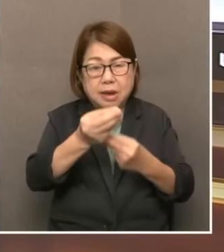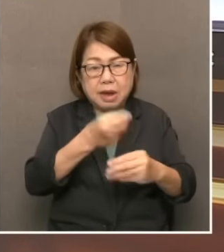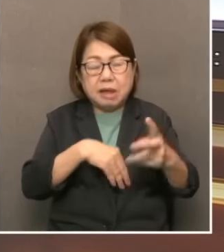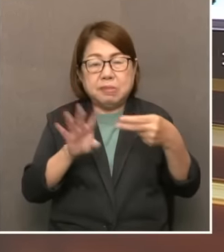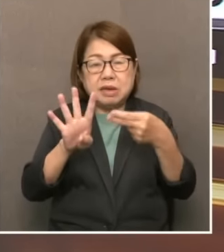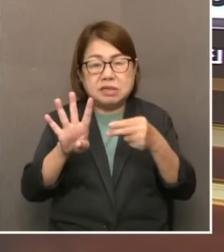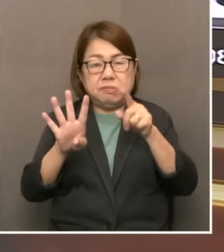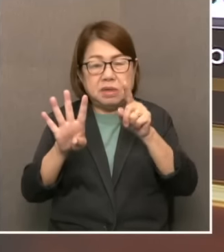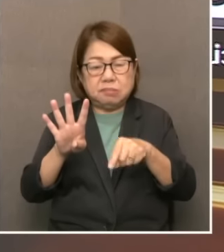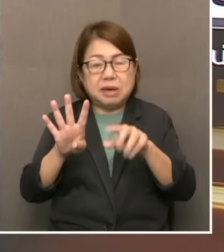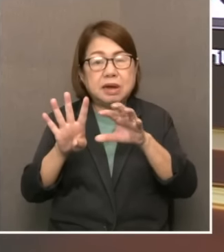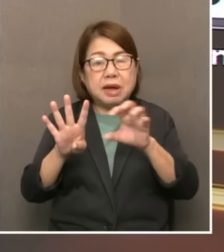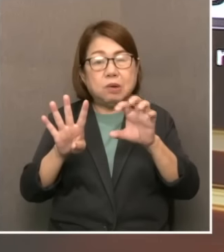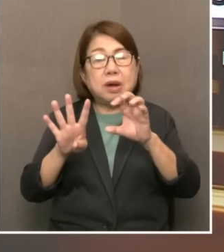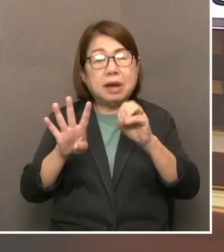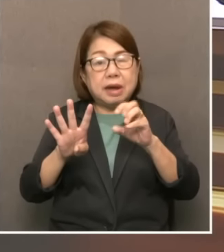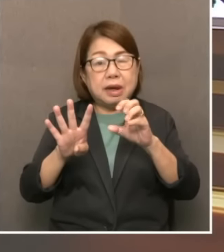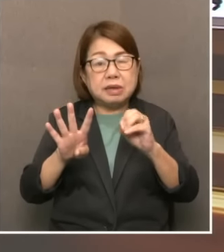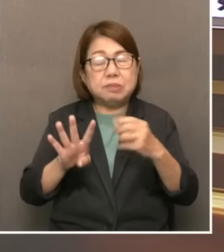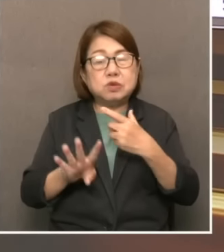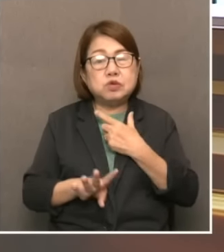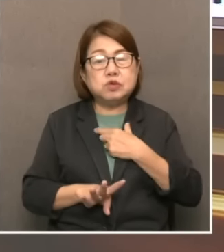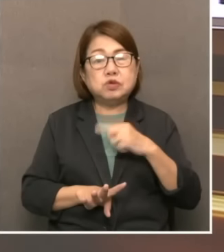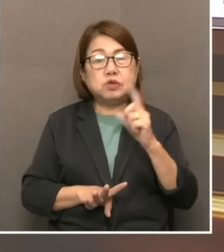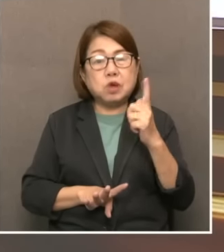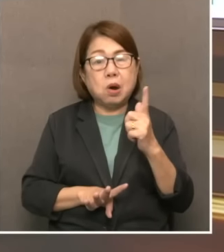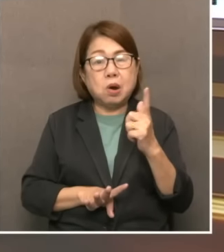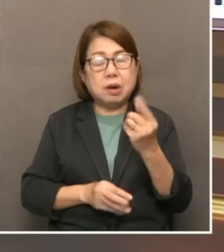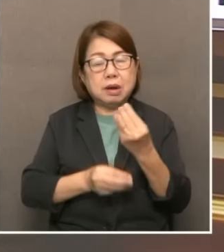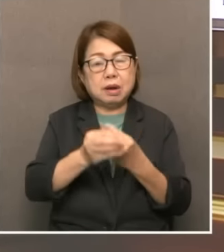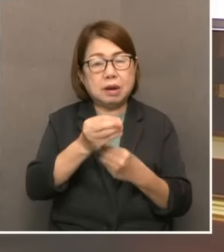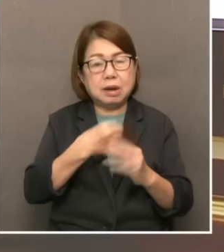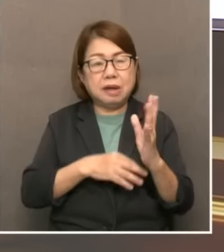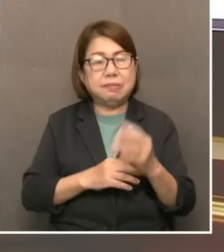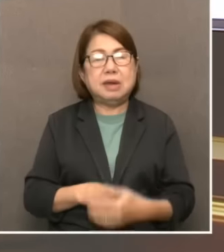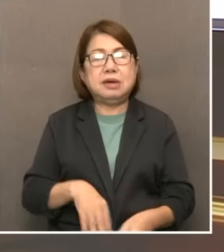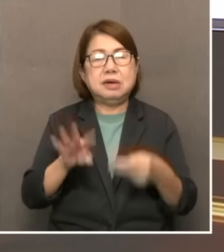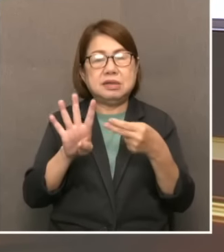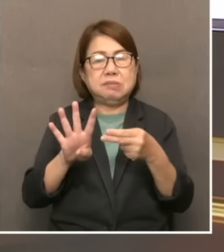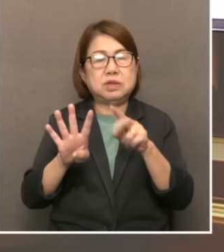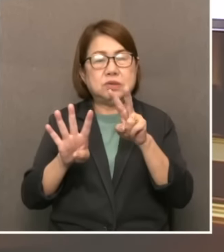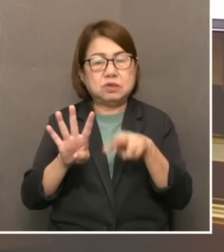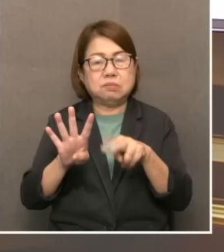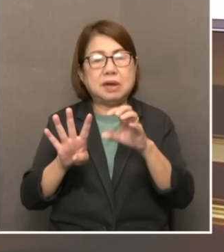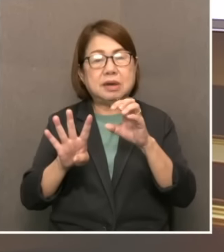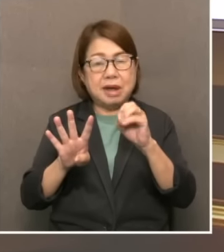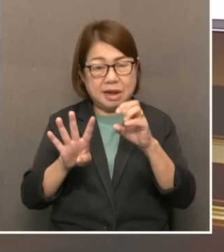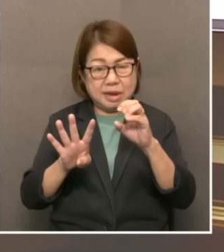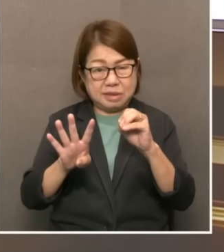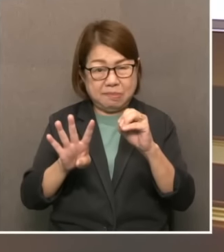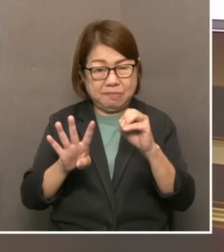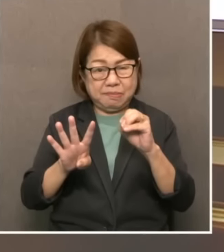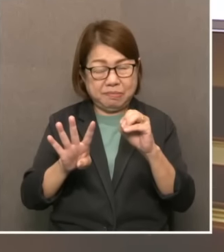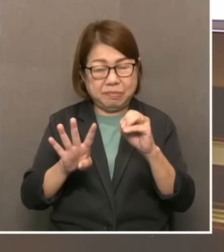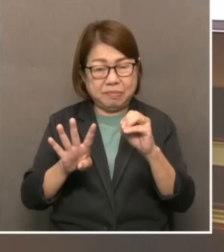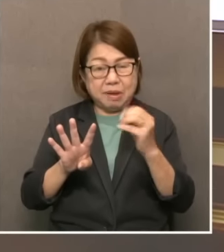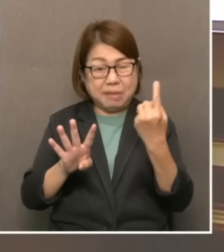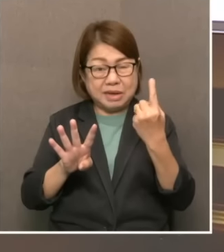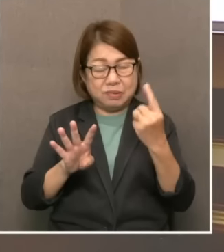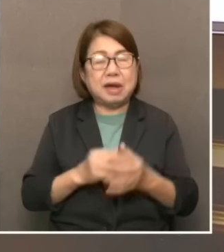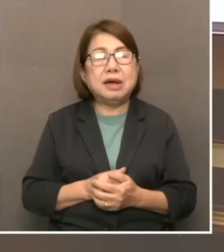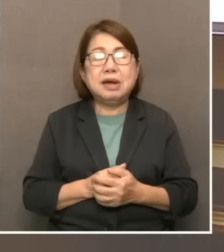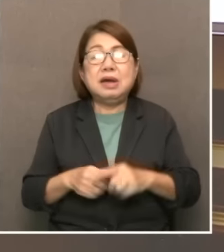41,000บาทส่วนทองรูปภัณฑ์นะครับก็ขายออกอยู่ที่ราคานี้ครับ 4250บาทต่อบัททองคำนะจากวันที่